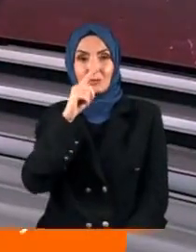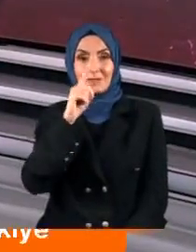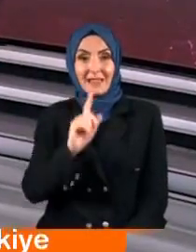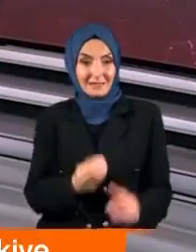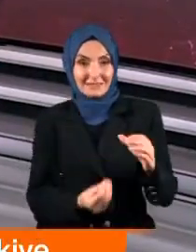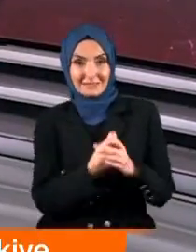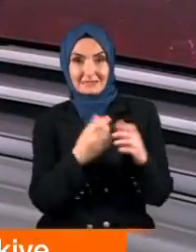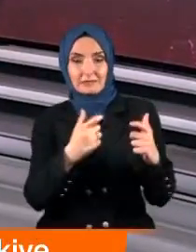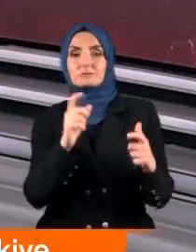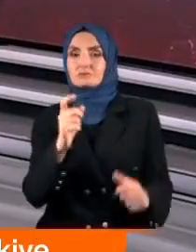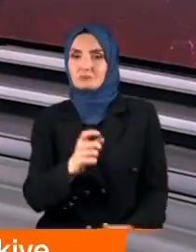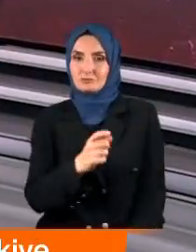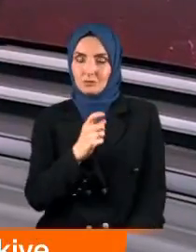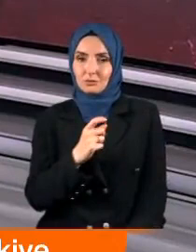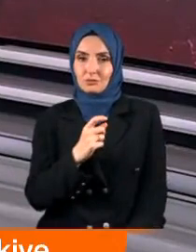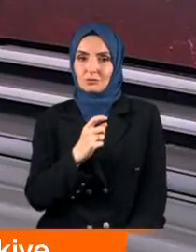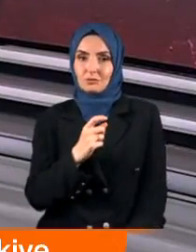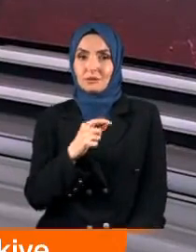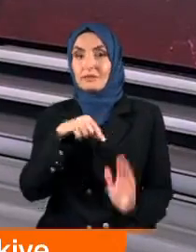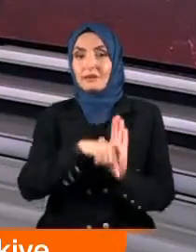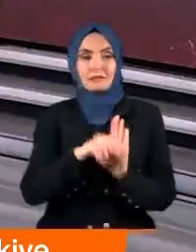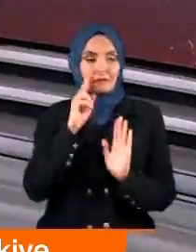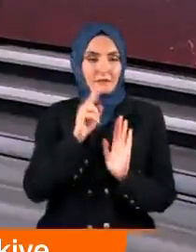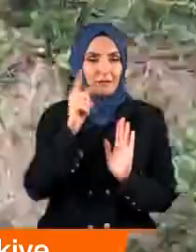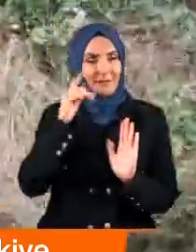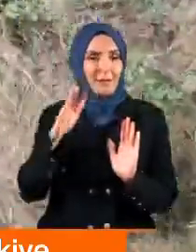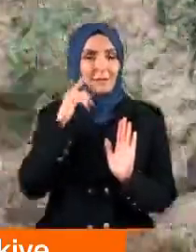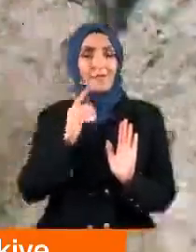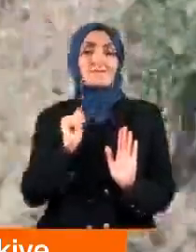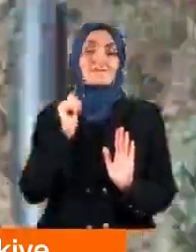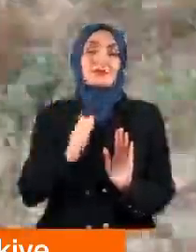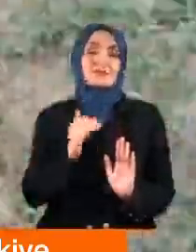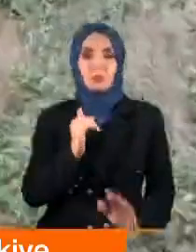yüzünde tahmin edilenden çok daha fazlası var.